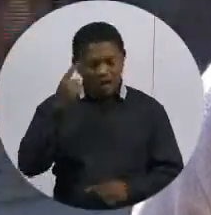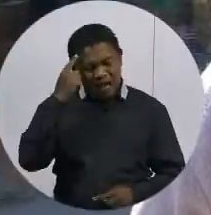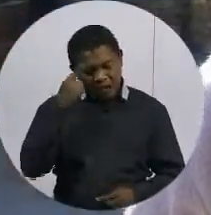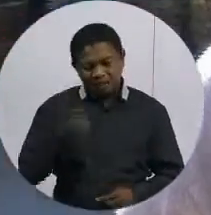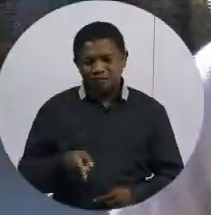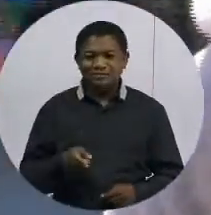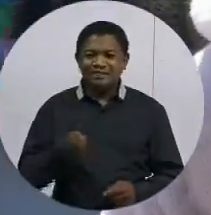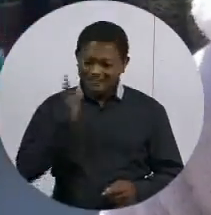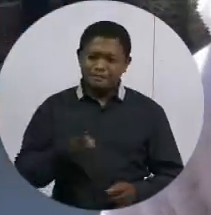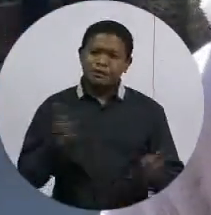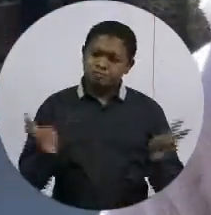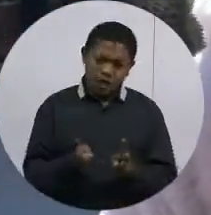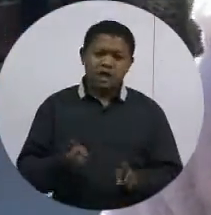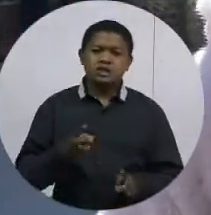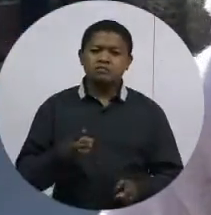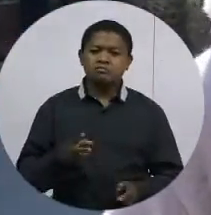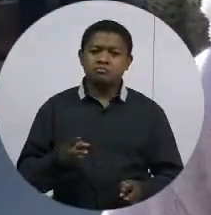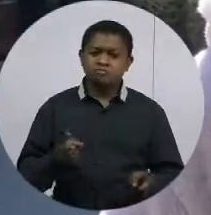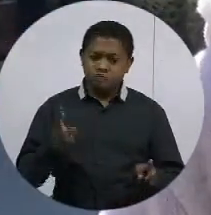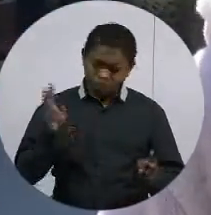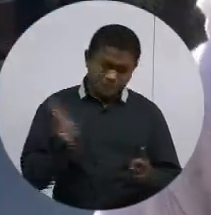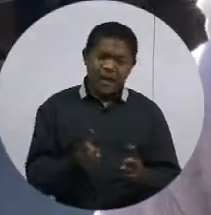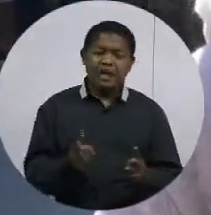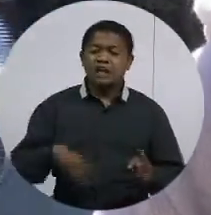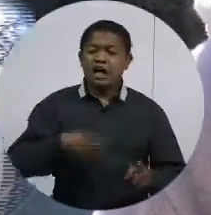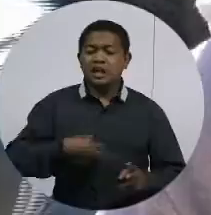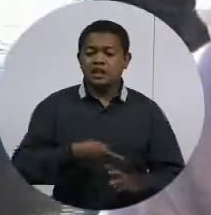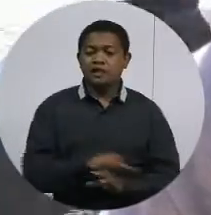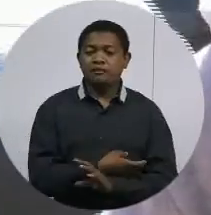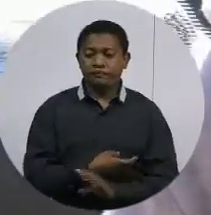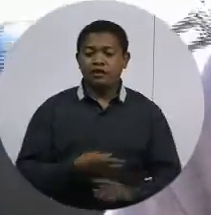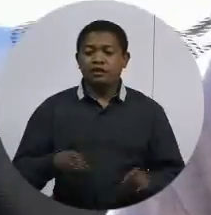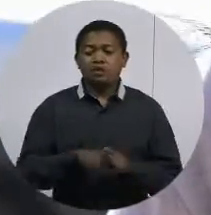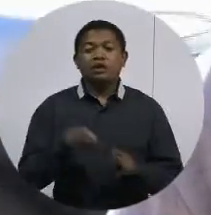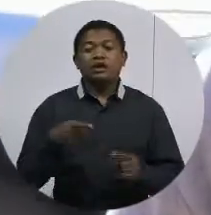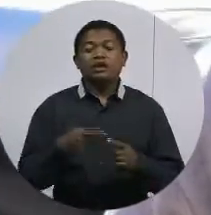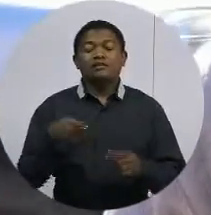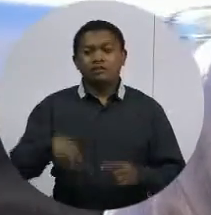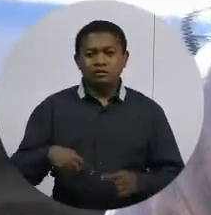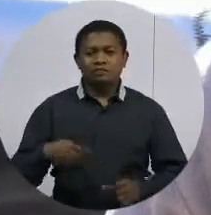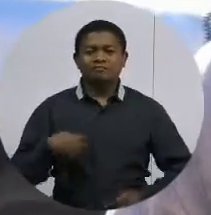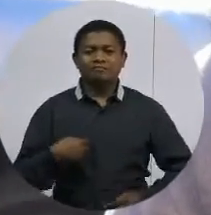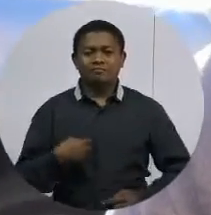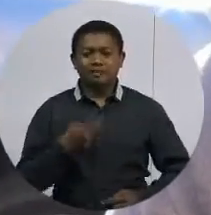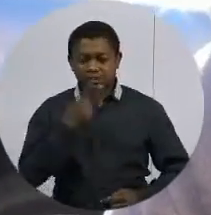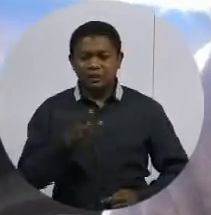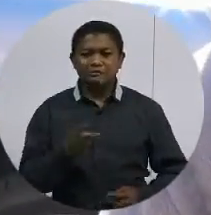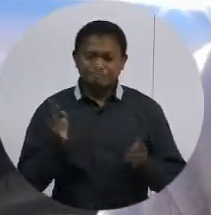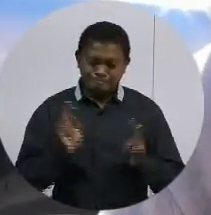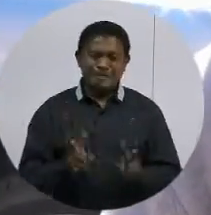matahotra kely ny hery fiarovanao miereraka miereraka ianao fa rehefa mibanjina ianao hoe zao a ty zavatra ity